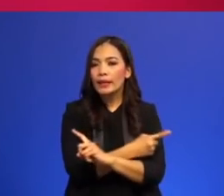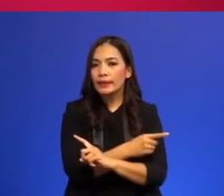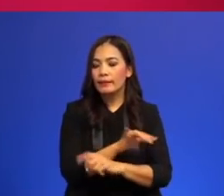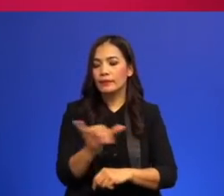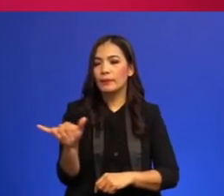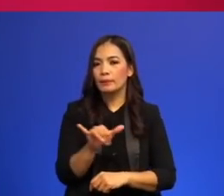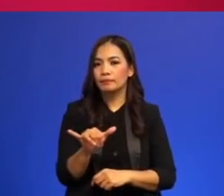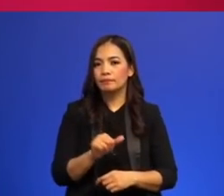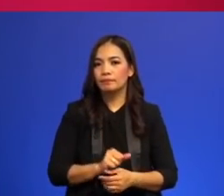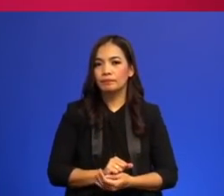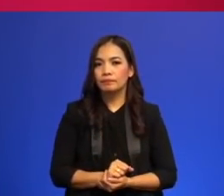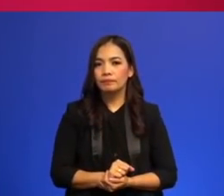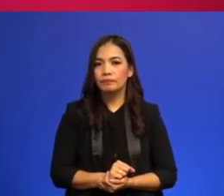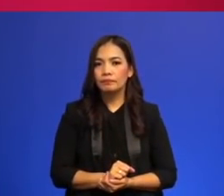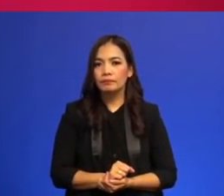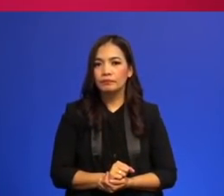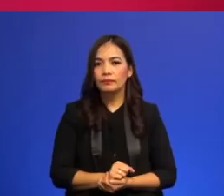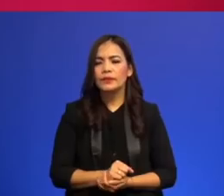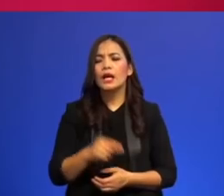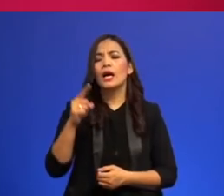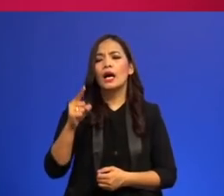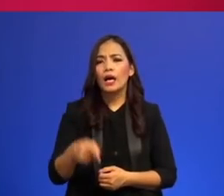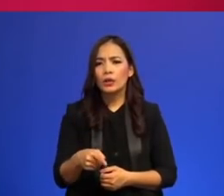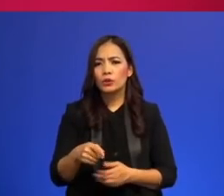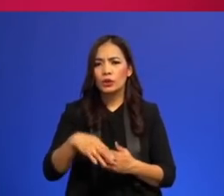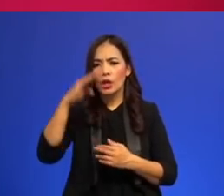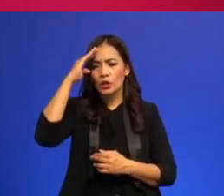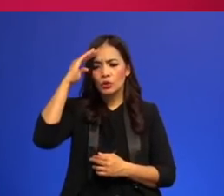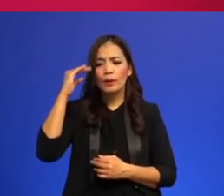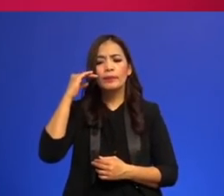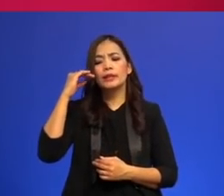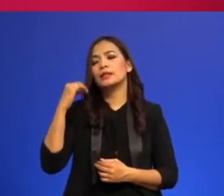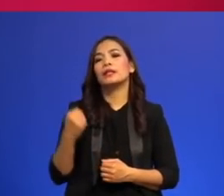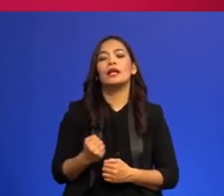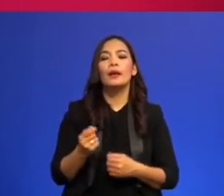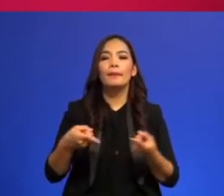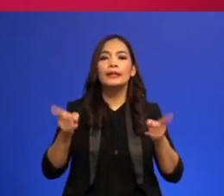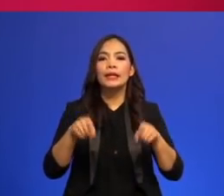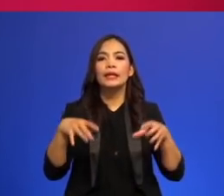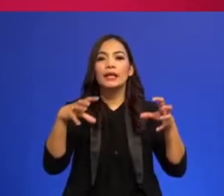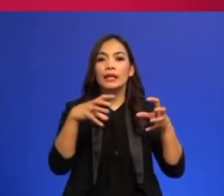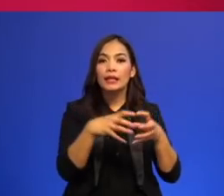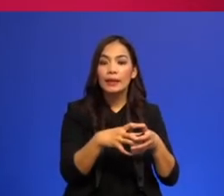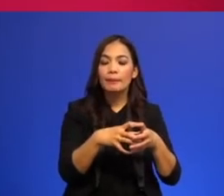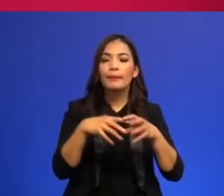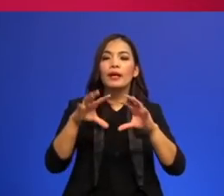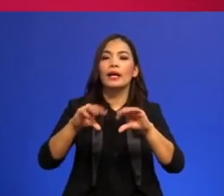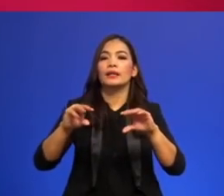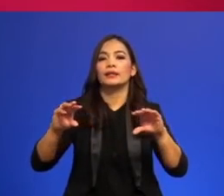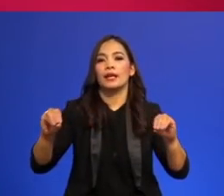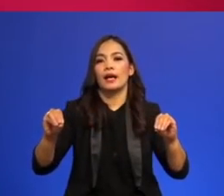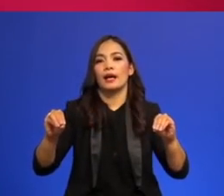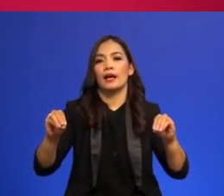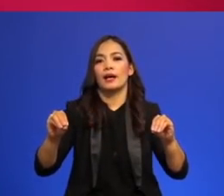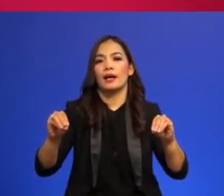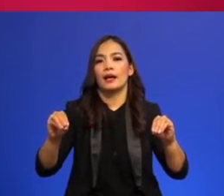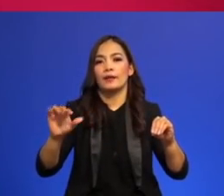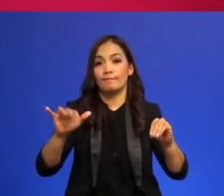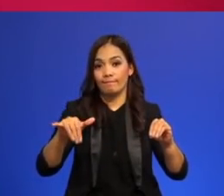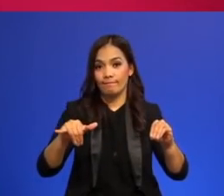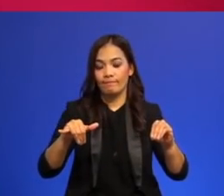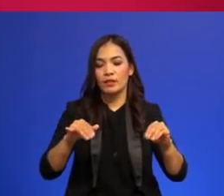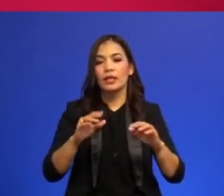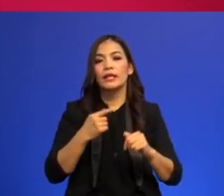bekerja. Makanya mesti ya suami istri harus jadi teamwork. Teamwork.